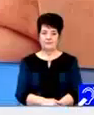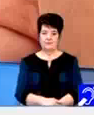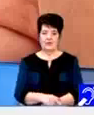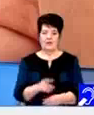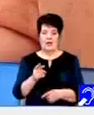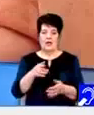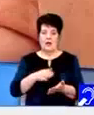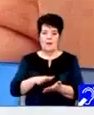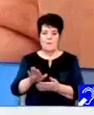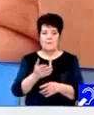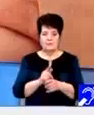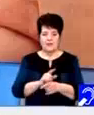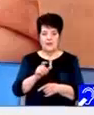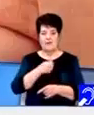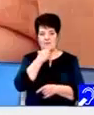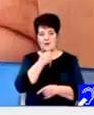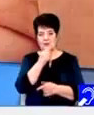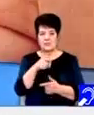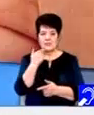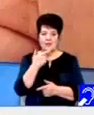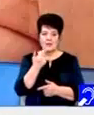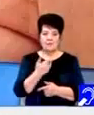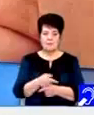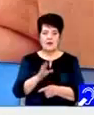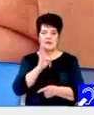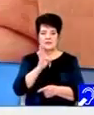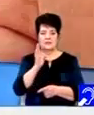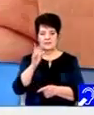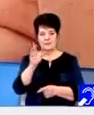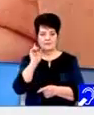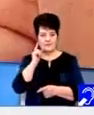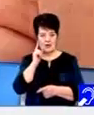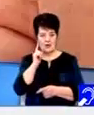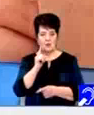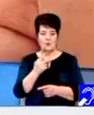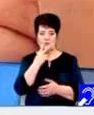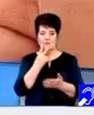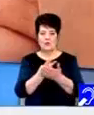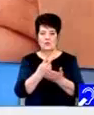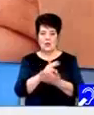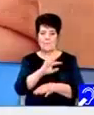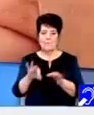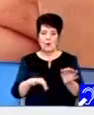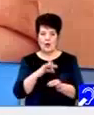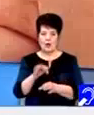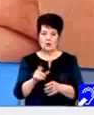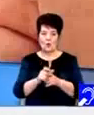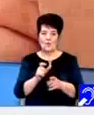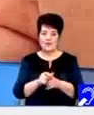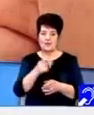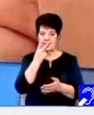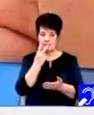Teatrul nu are limite de vârstă, dar nici de limbaj. Copiii cu deficiențe de auz vor demonstra acest lucru în cadrul proiectului Cuvinte care